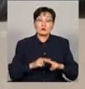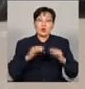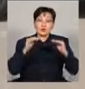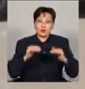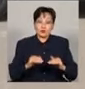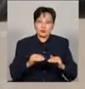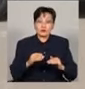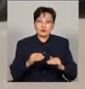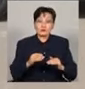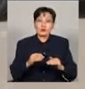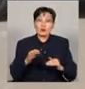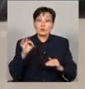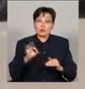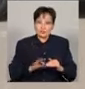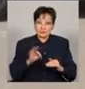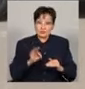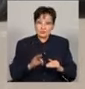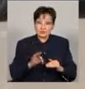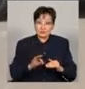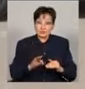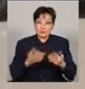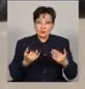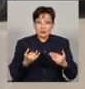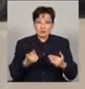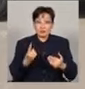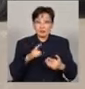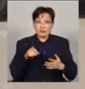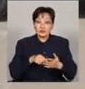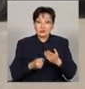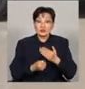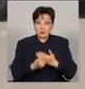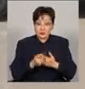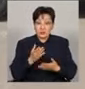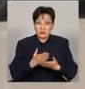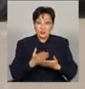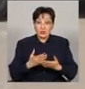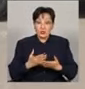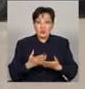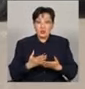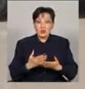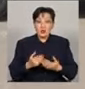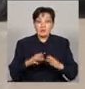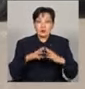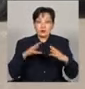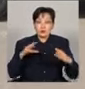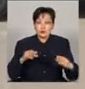төмен процентте. Енді бір мәселе болып тұр. Бұл жерде барлық мына